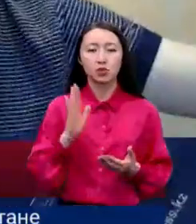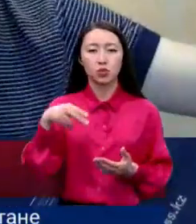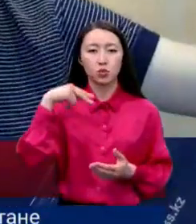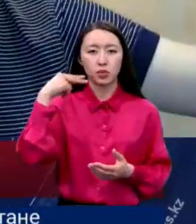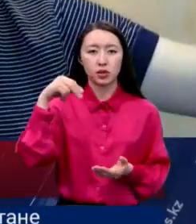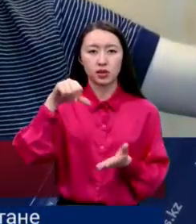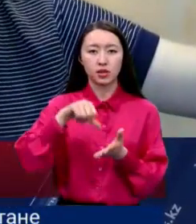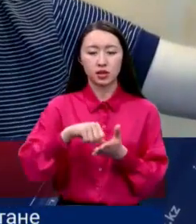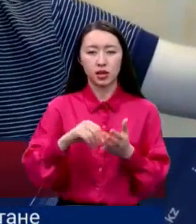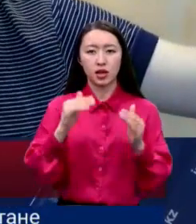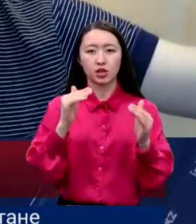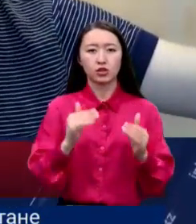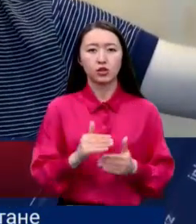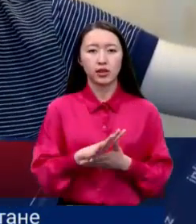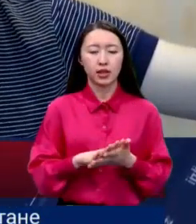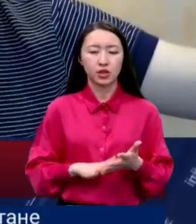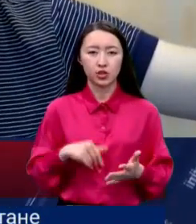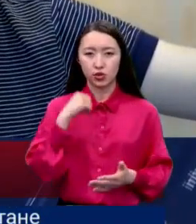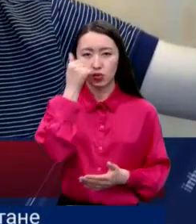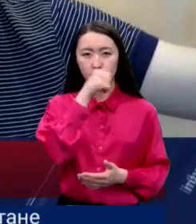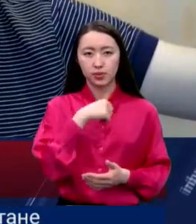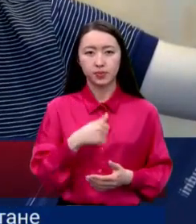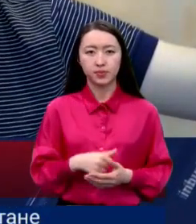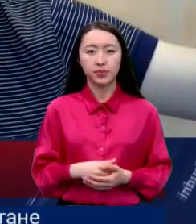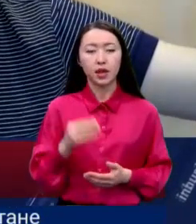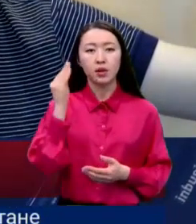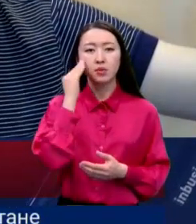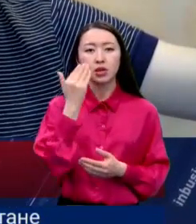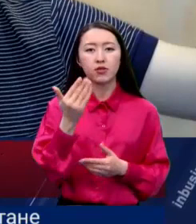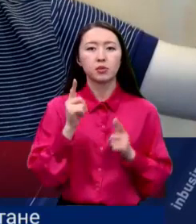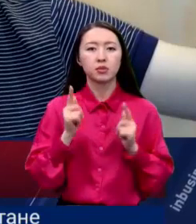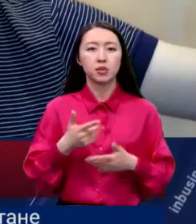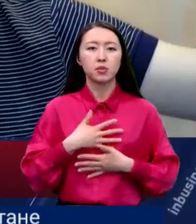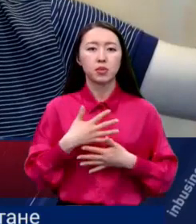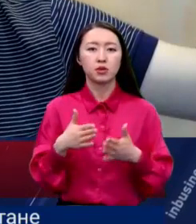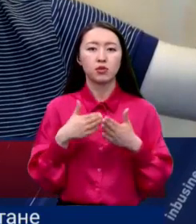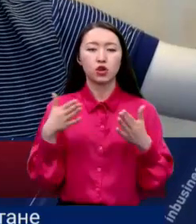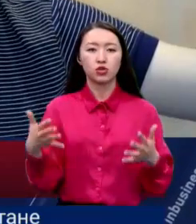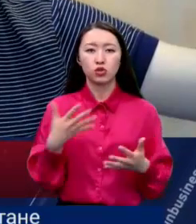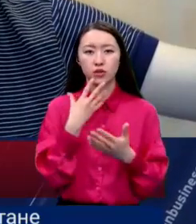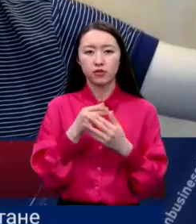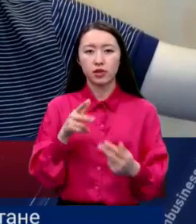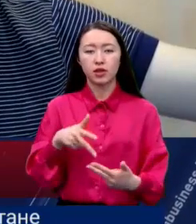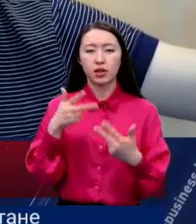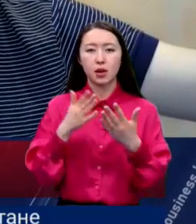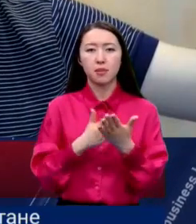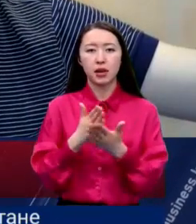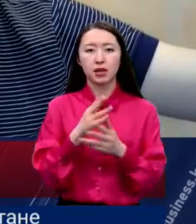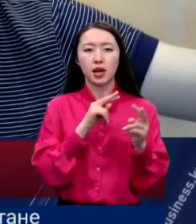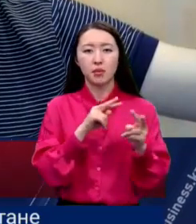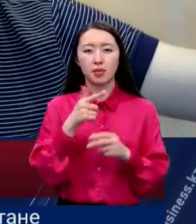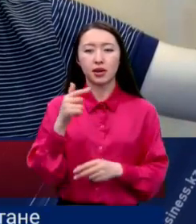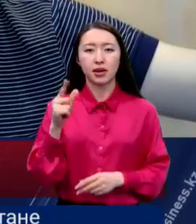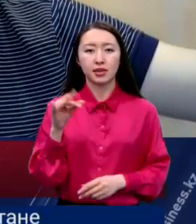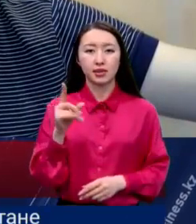президентства будет ослабляться в последующие годы. Абсолютно с вами согласна. Спасибо большое. У нас на связи был политический обозреватель Газиз